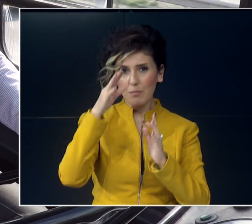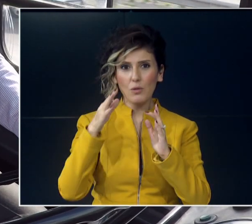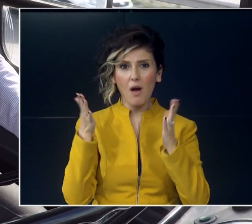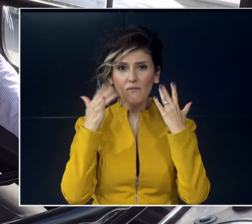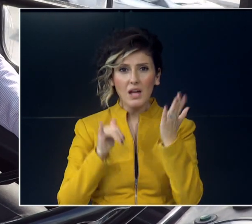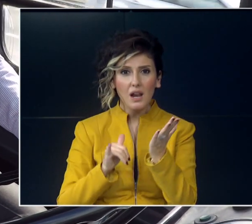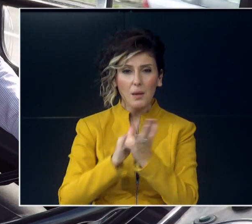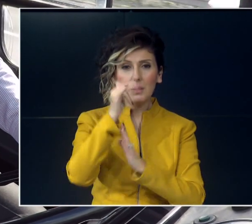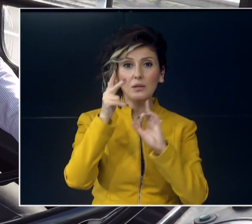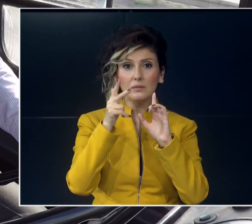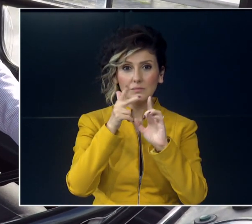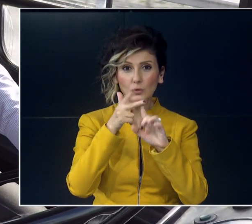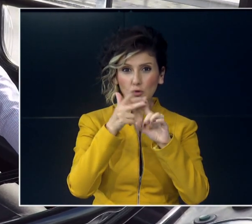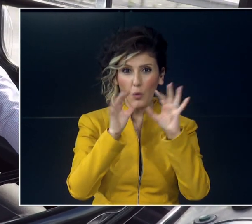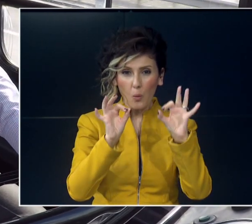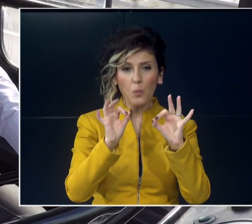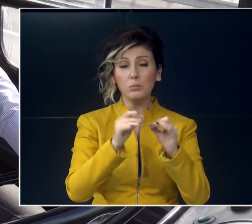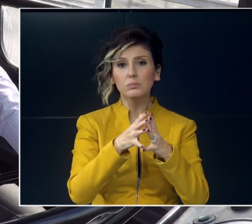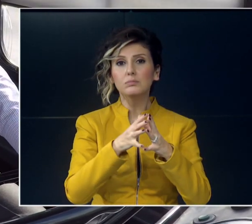Havalimanı'nın ilk etabı açılacak.